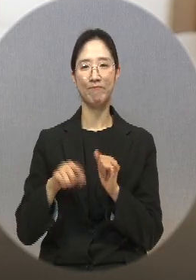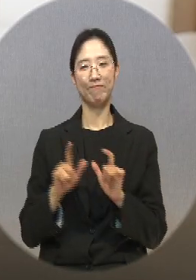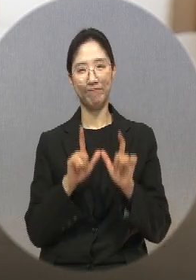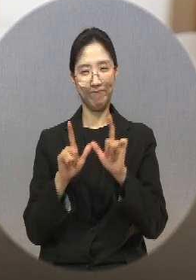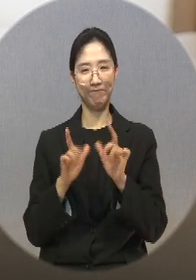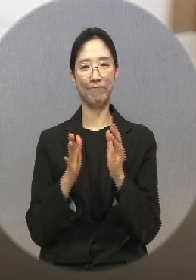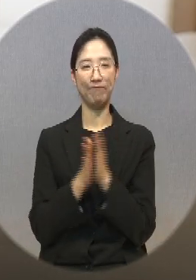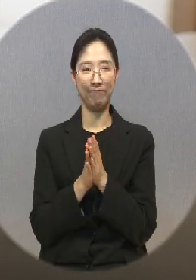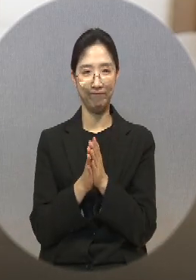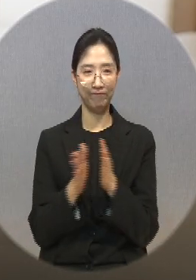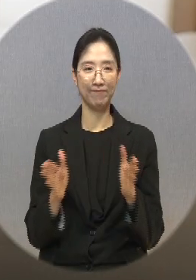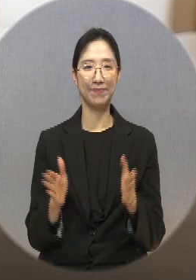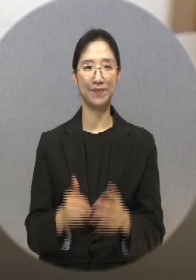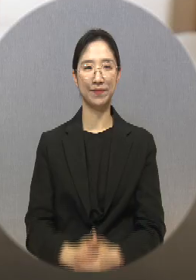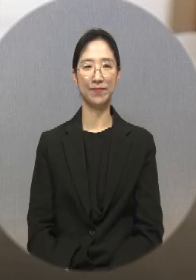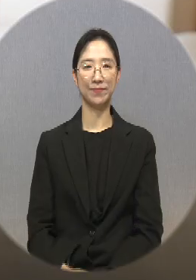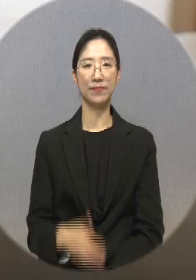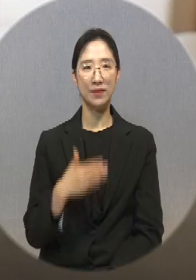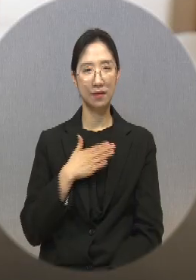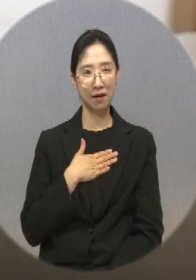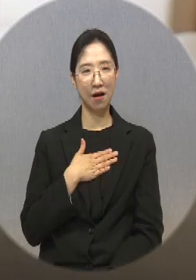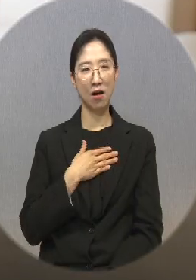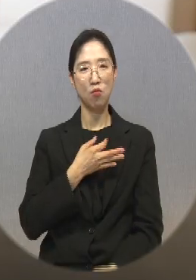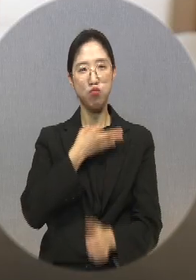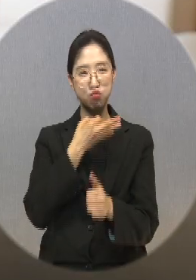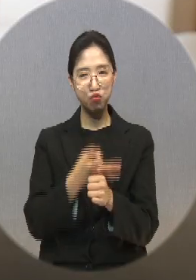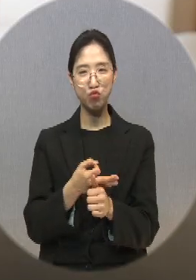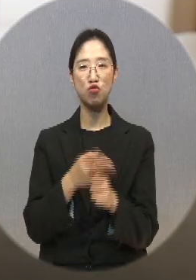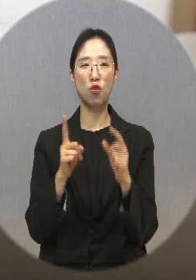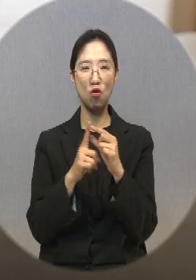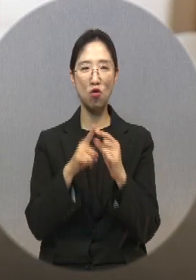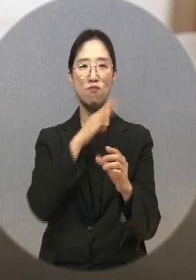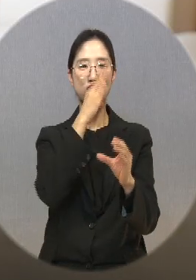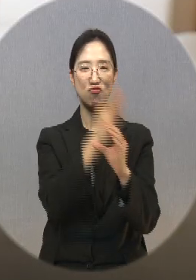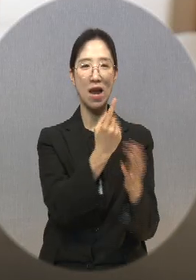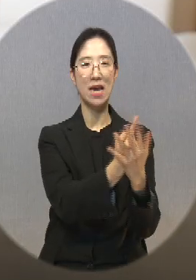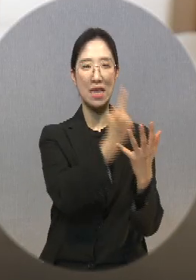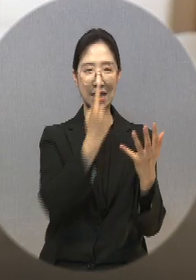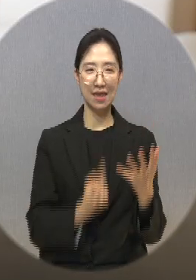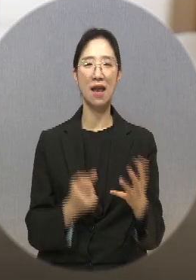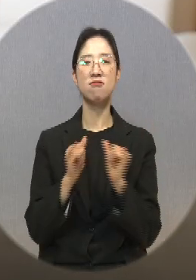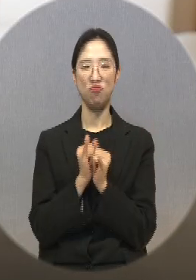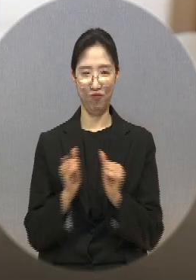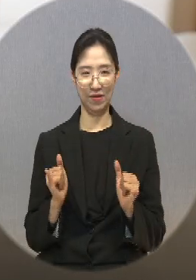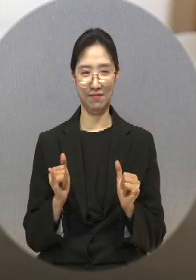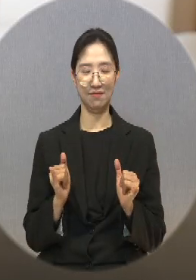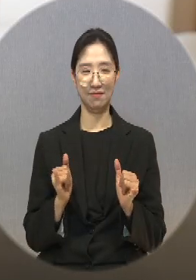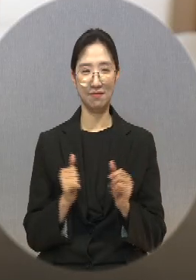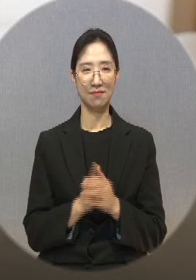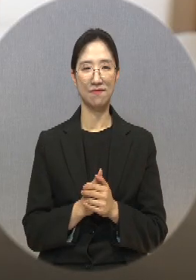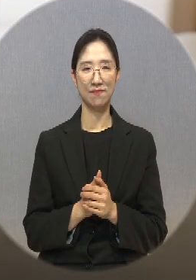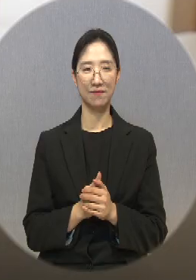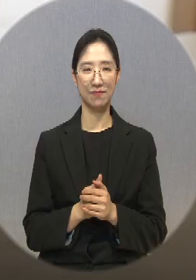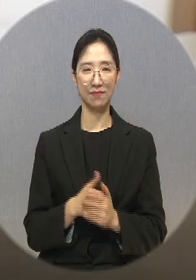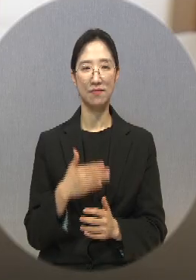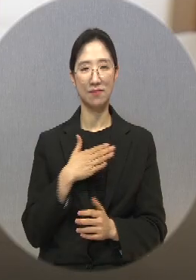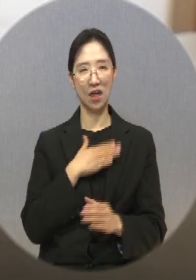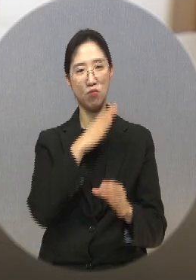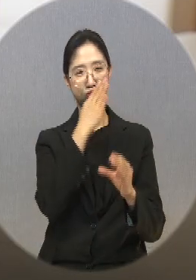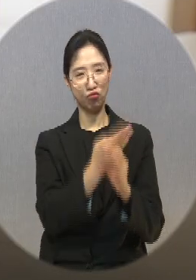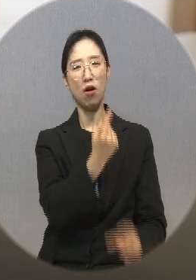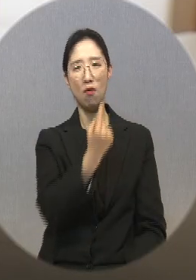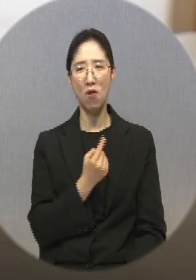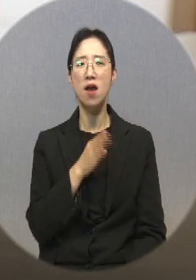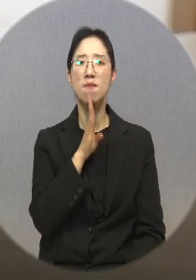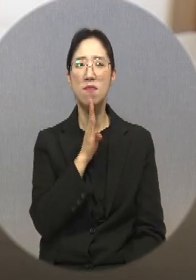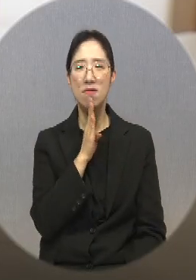시작을 했는데요. 그때 저를 불렀던 용어는 북한 이탈 주민이었어요. 제가 북에서 온